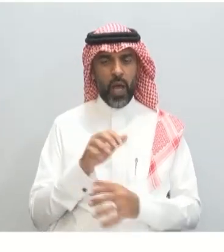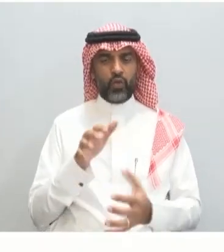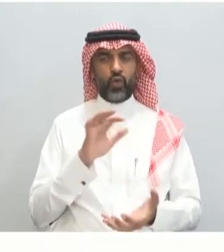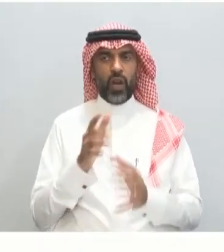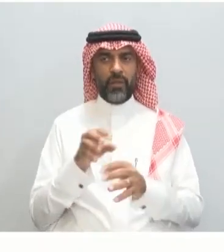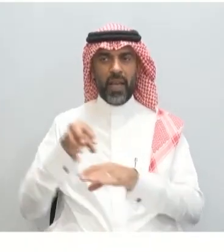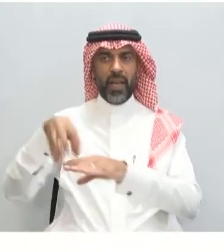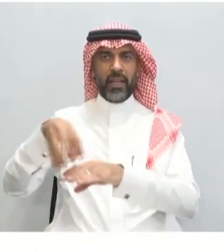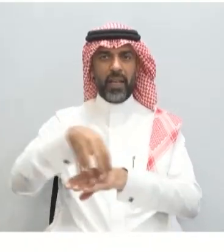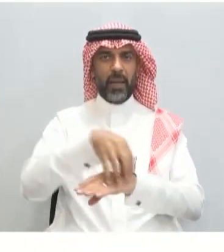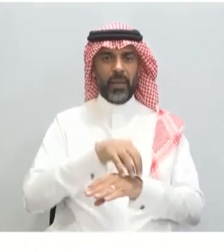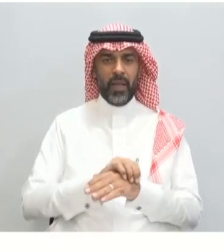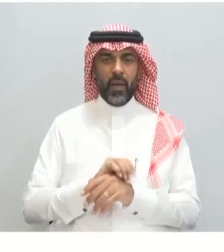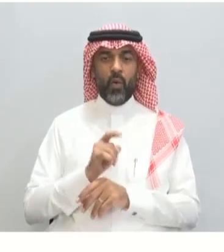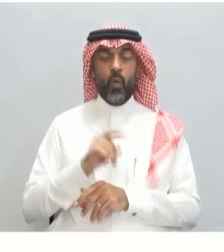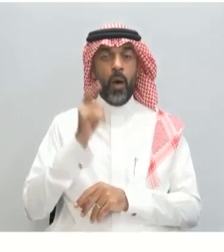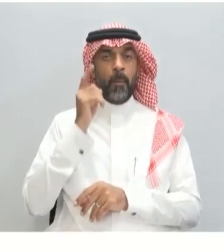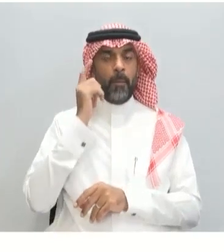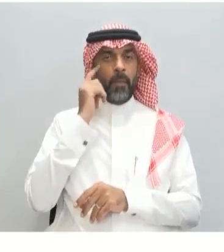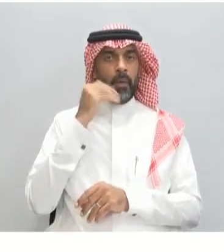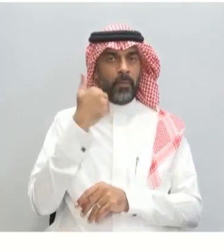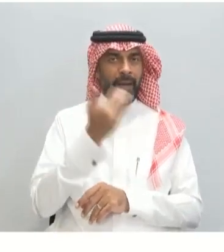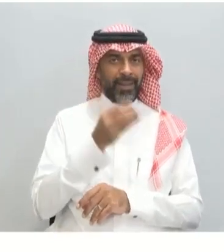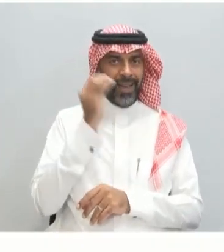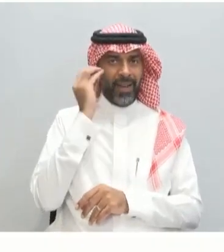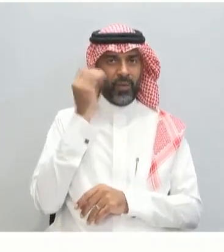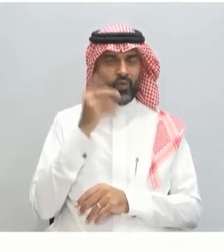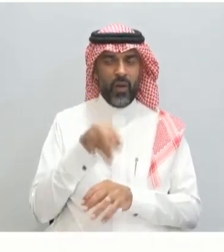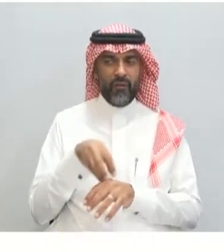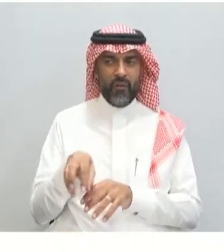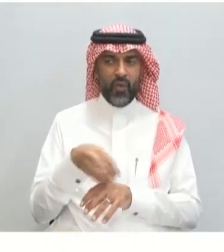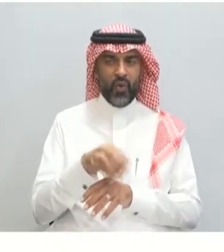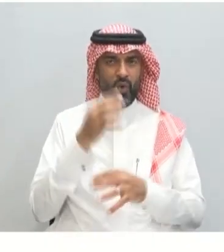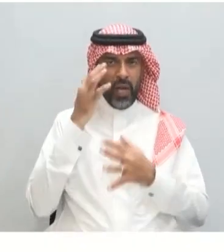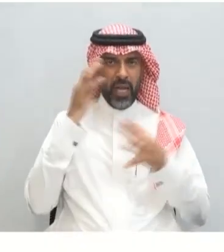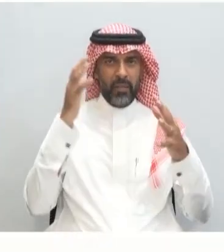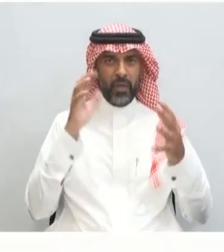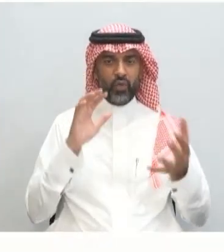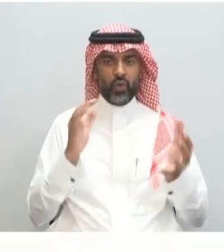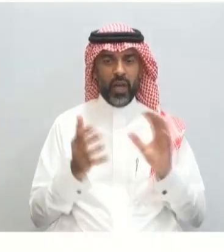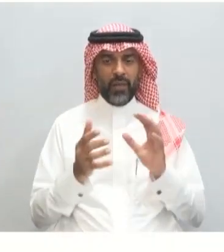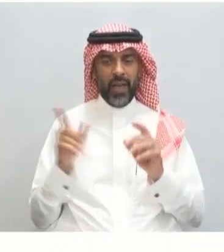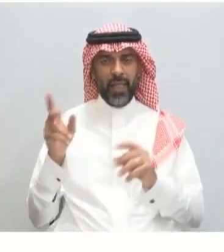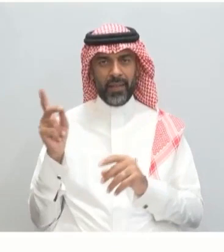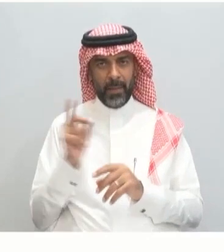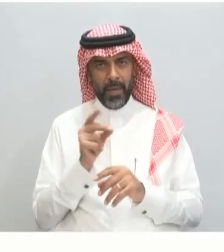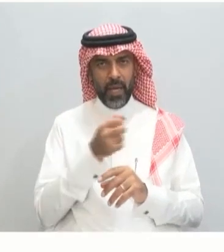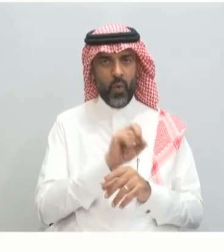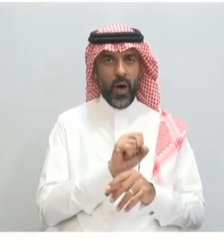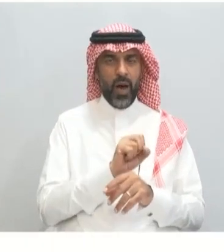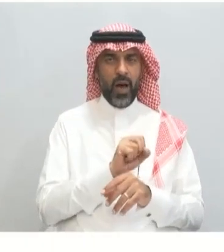الاقليميه ومن ثم تعرفنا انا وانتم كما ذكرت لكم على فروع علم الجغرافيا الجغرافيا الطبيعيه